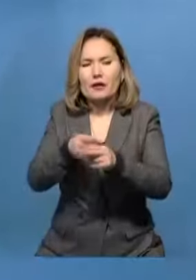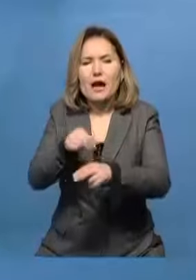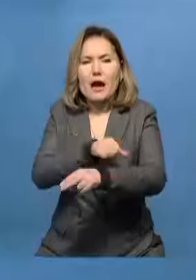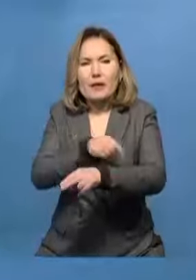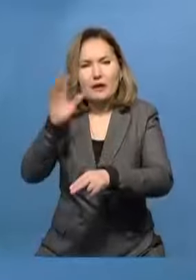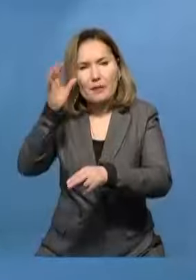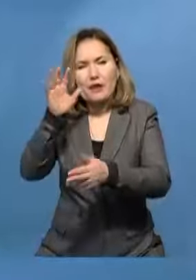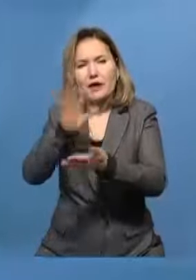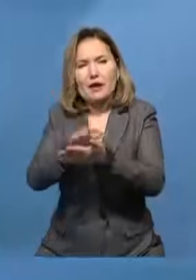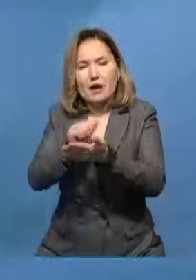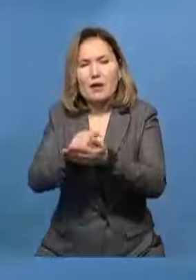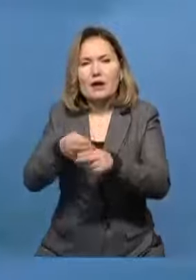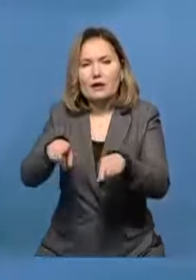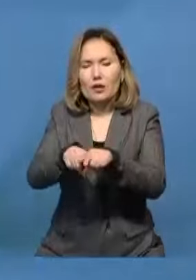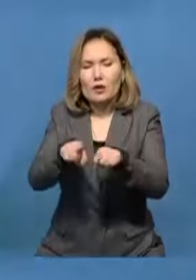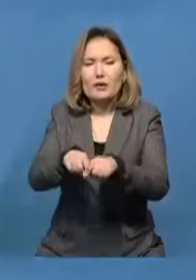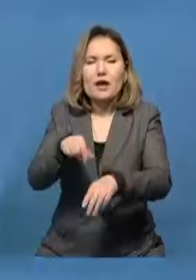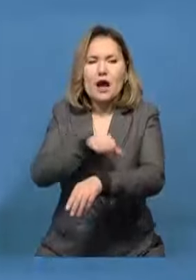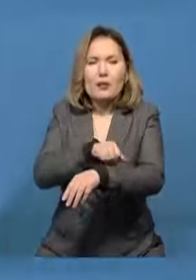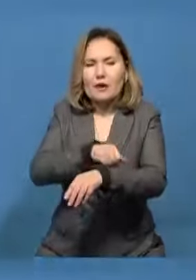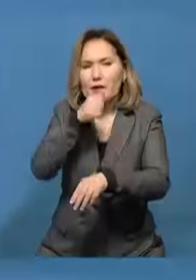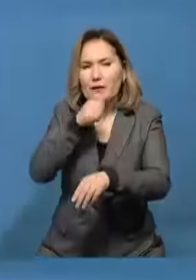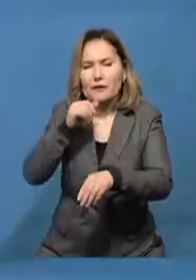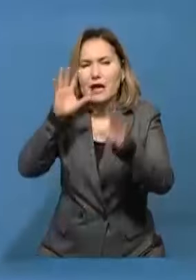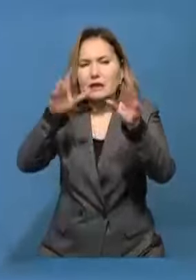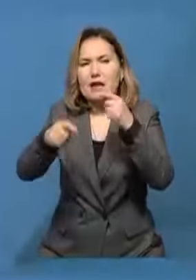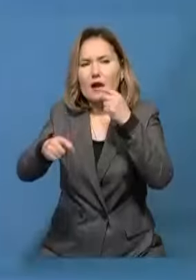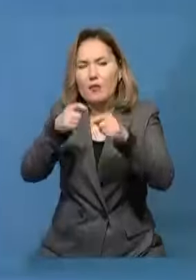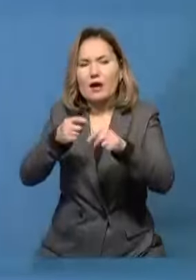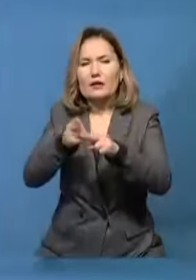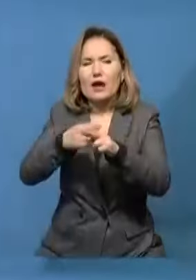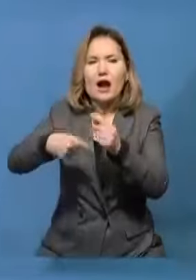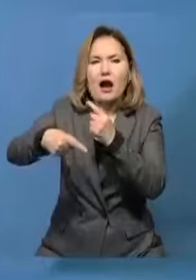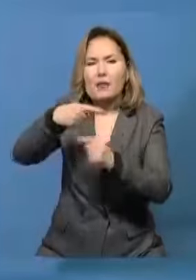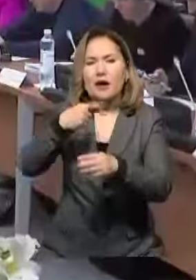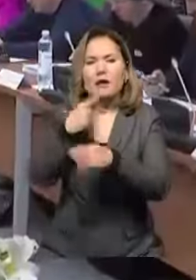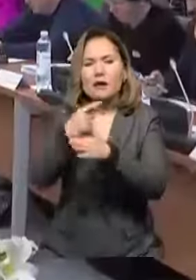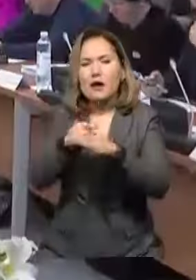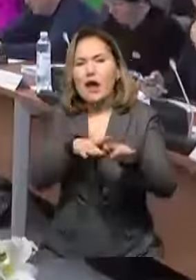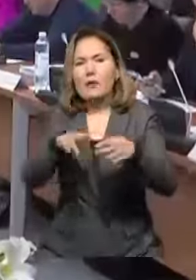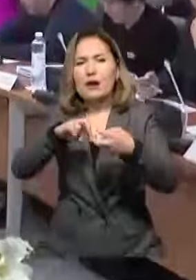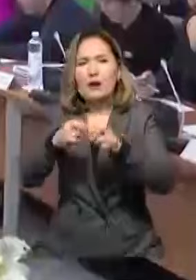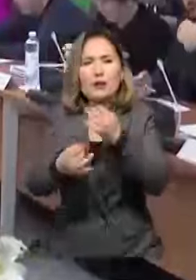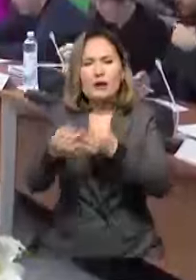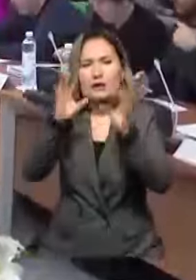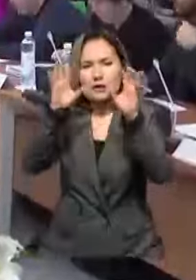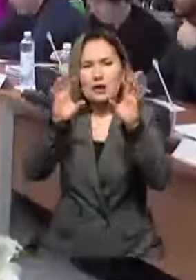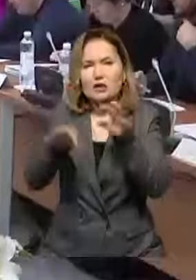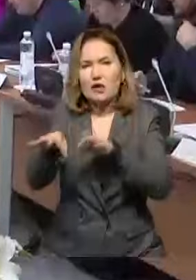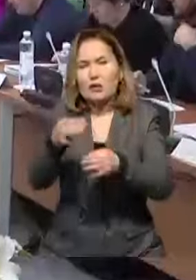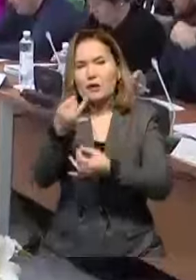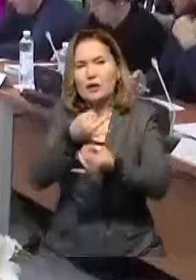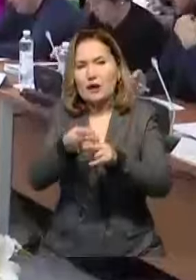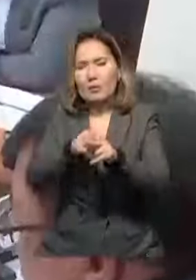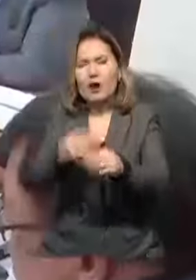есірткі психотропты заттардың және прекурсорлардың заңсыз айналымына қарсы іс-қимыл мәселесі турасындағы заң жобасы талқыланды.